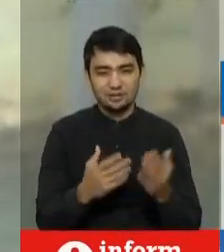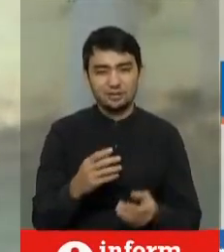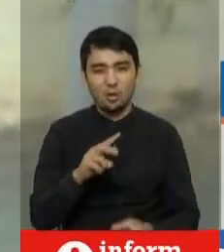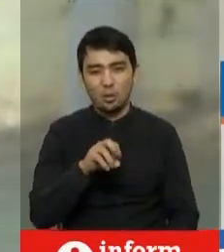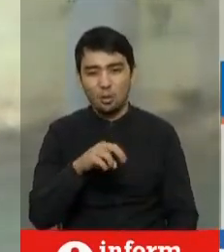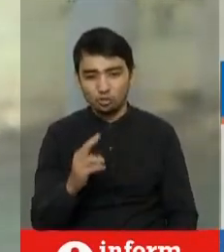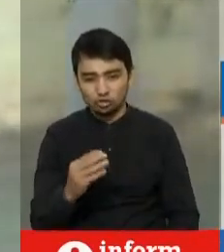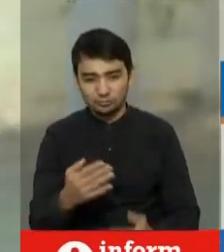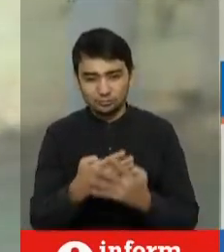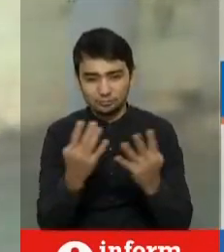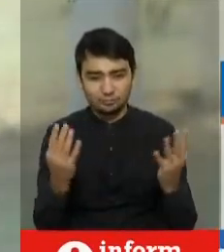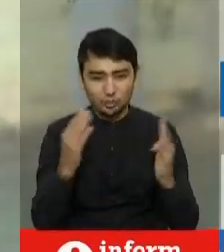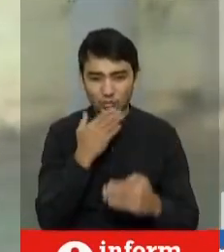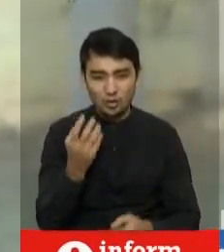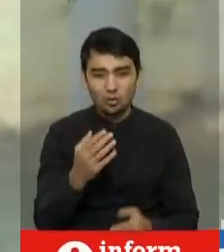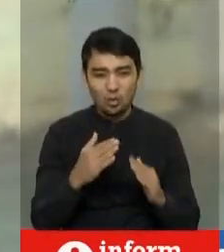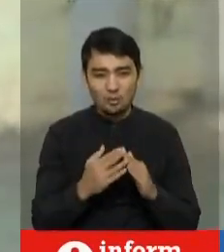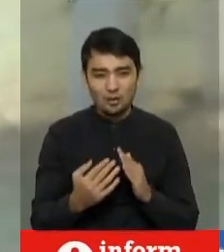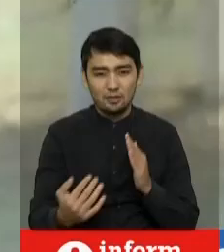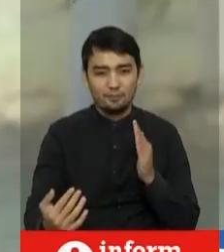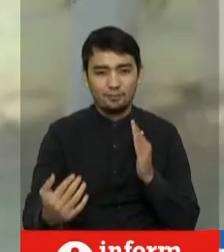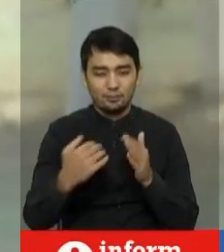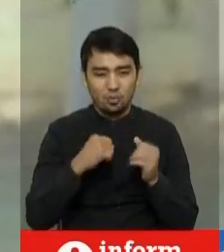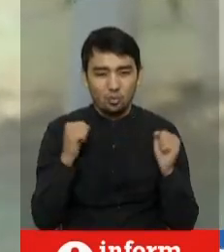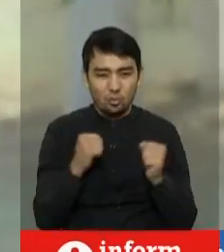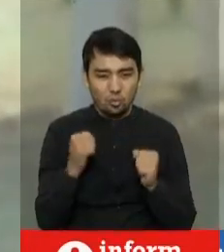лоджиларын қапталмауынан байланысты үйлерге жаңағы үйлер